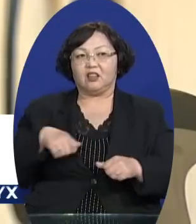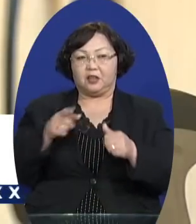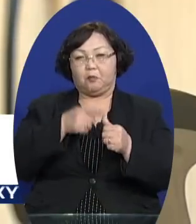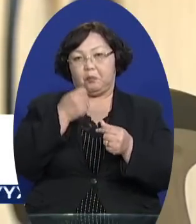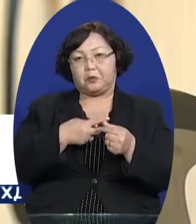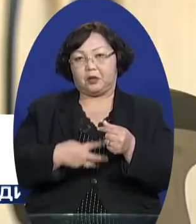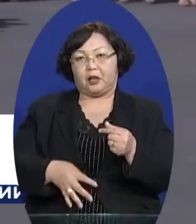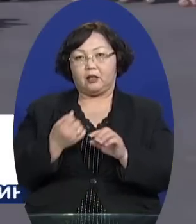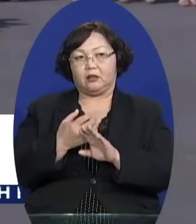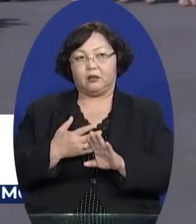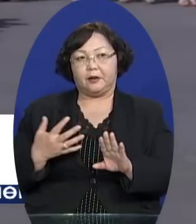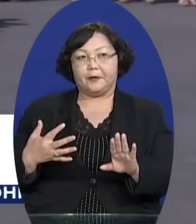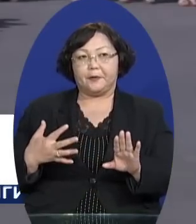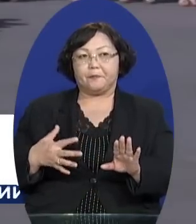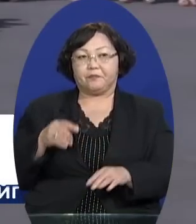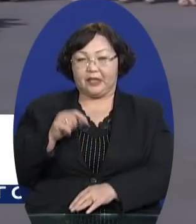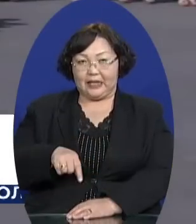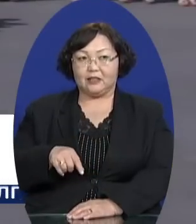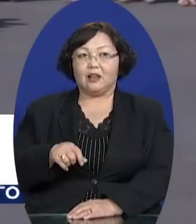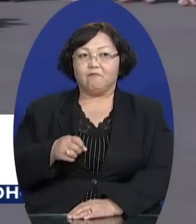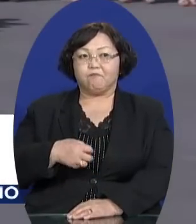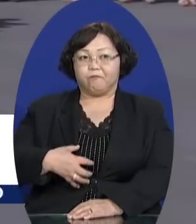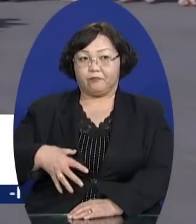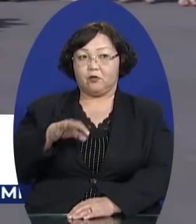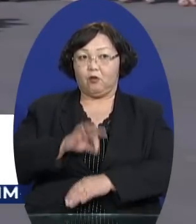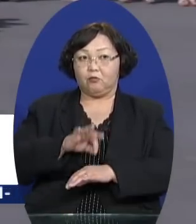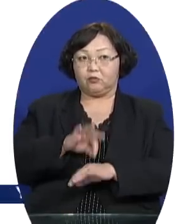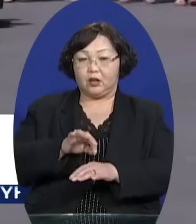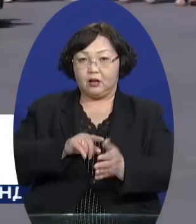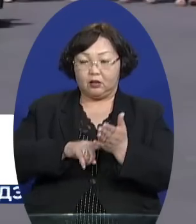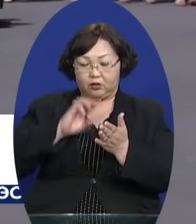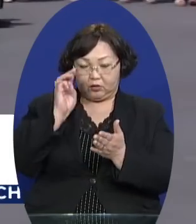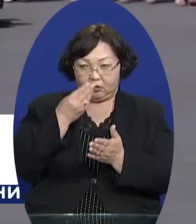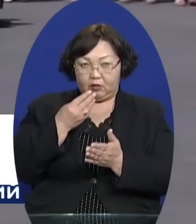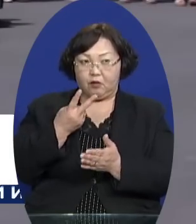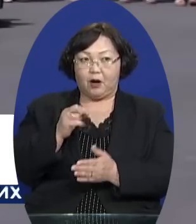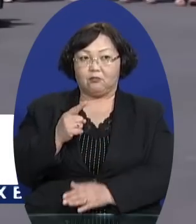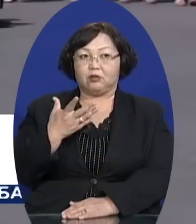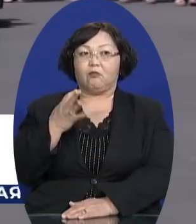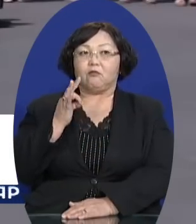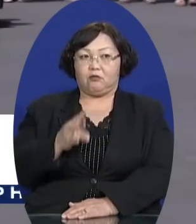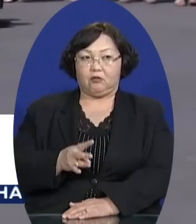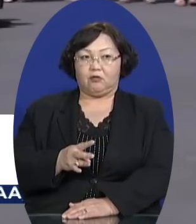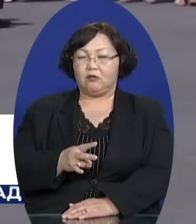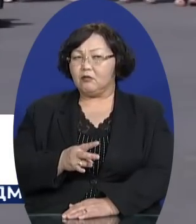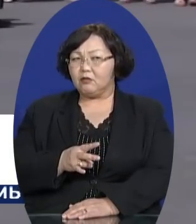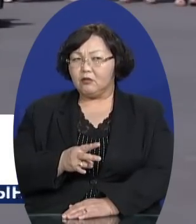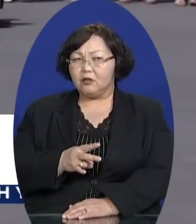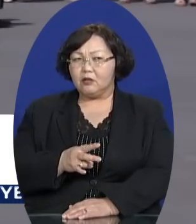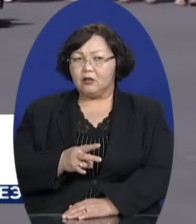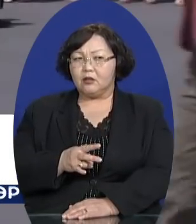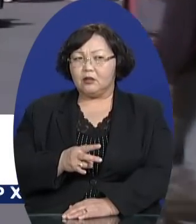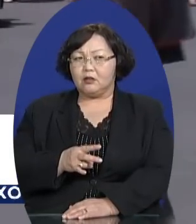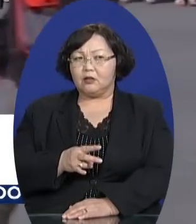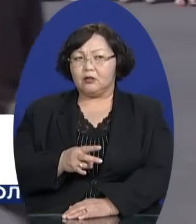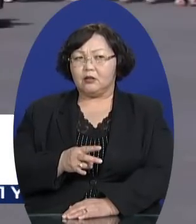байна. Энэ аянд хамрагдаж хавдар агаалгаанд орсон 15-нд. Хавдараар өвчлсэнгүй бас ингэж эдэгдэг.